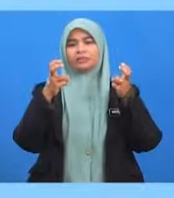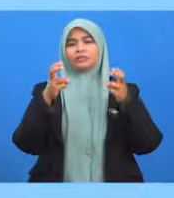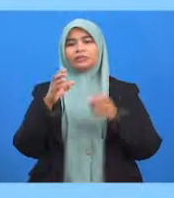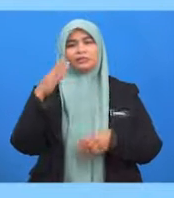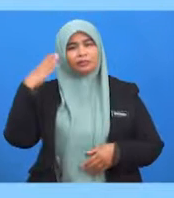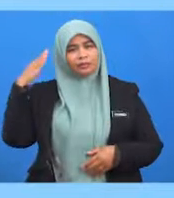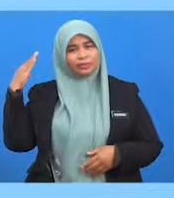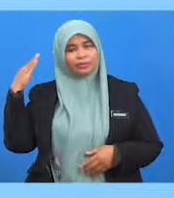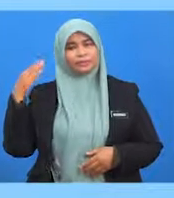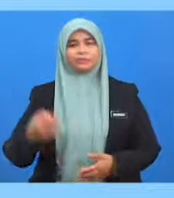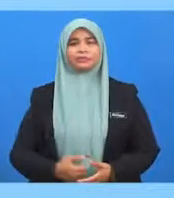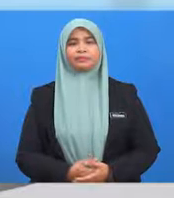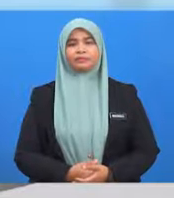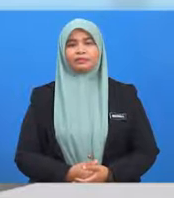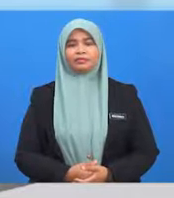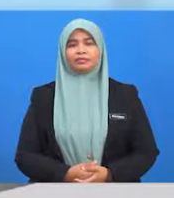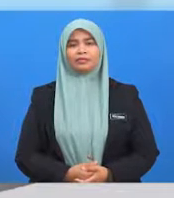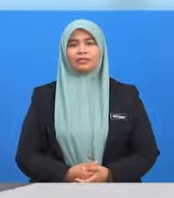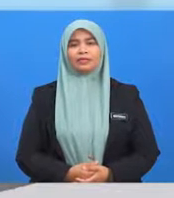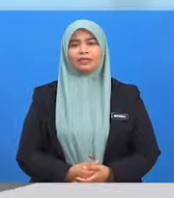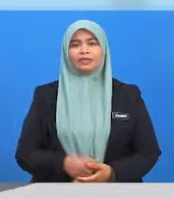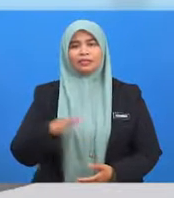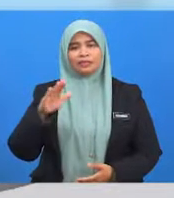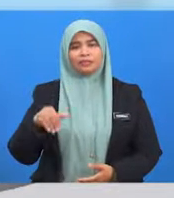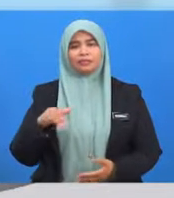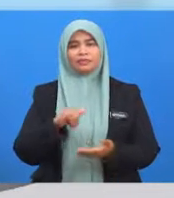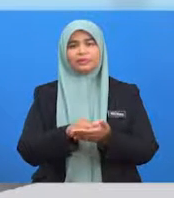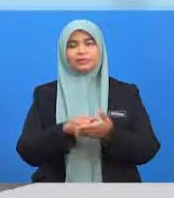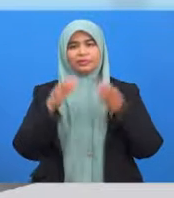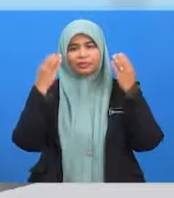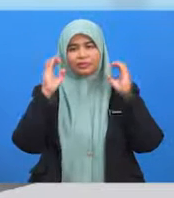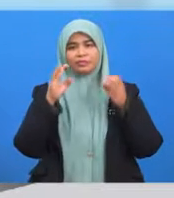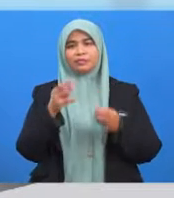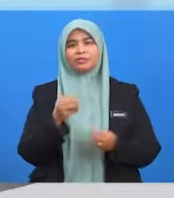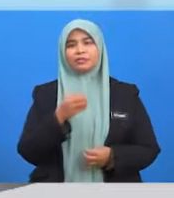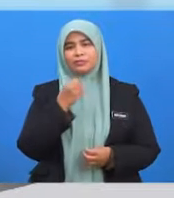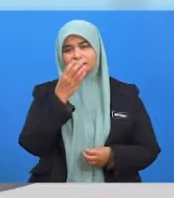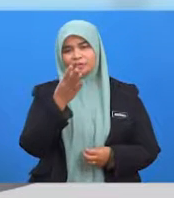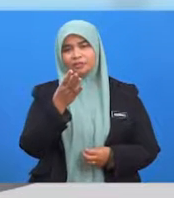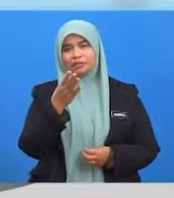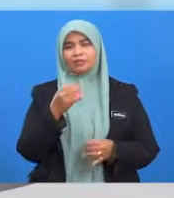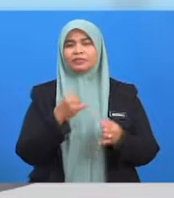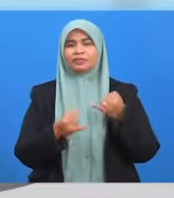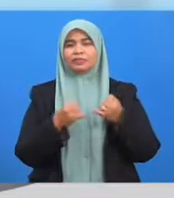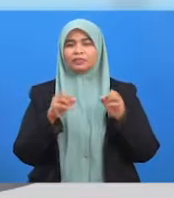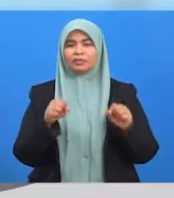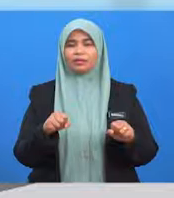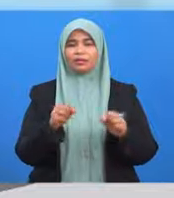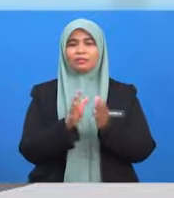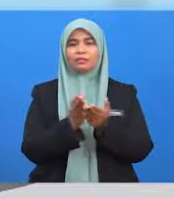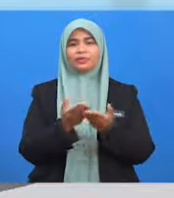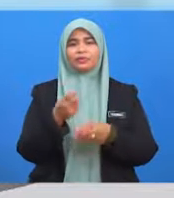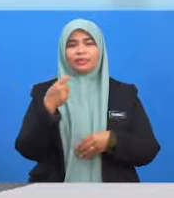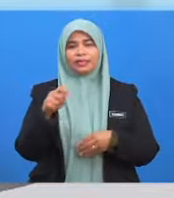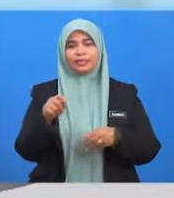bunyi. Oh ya, sebelum itu cikgu nak pesan, jika boleh, buku teks